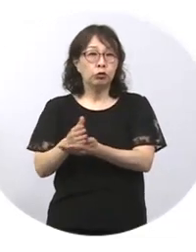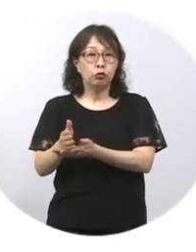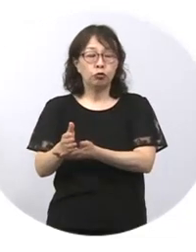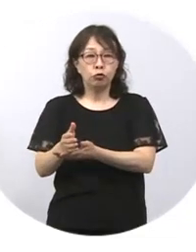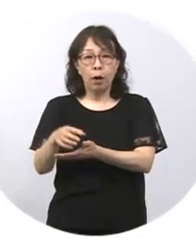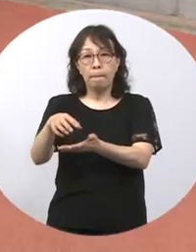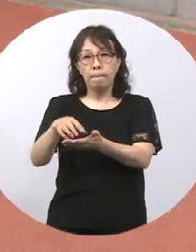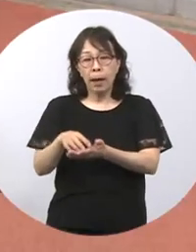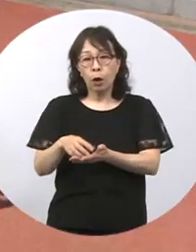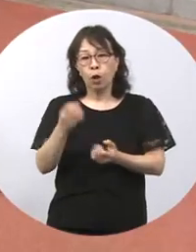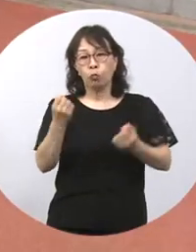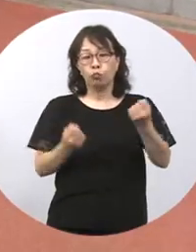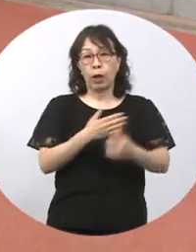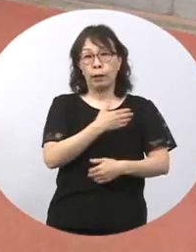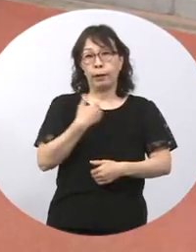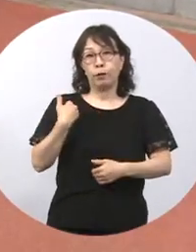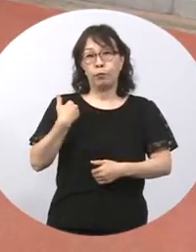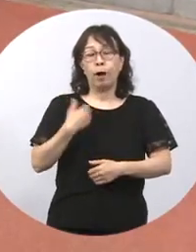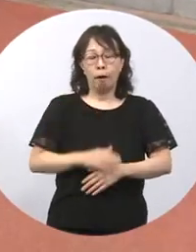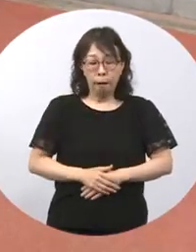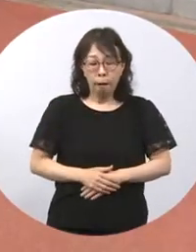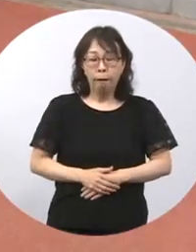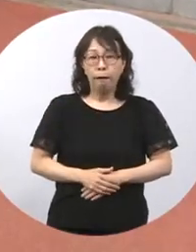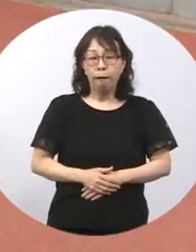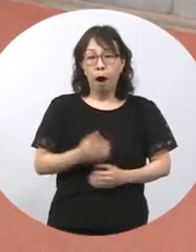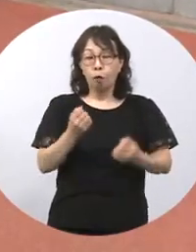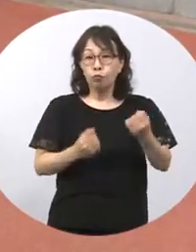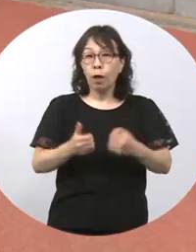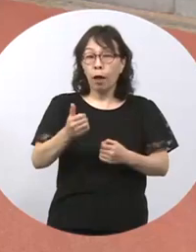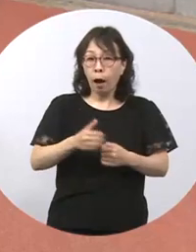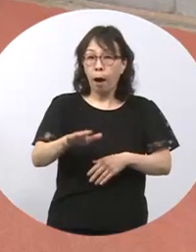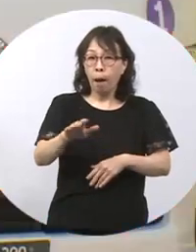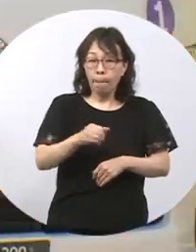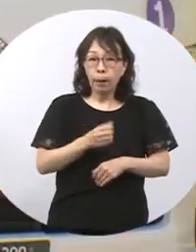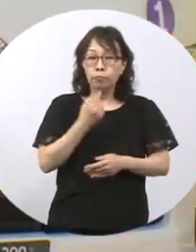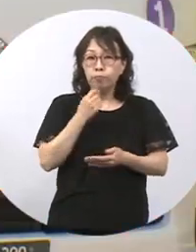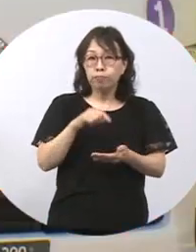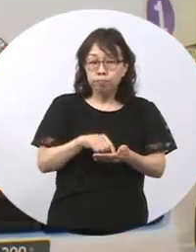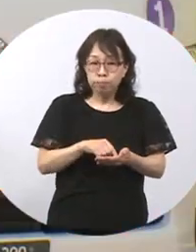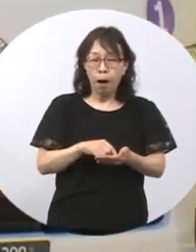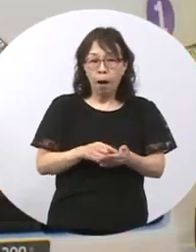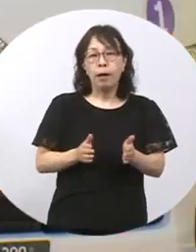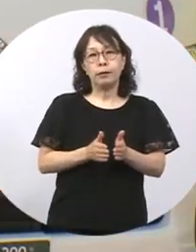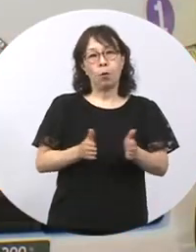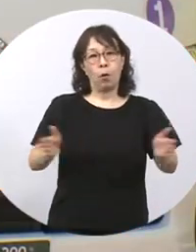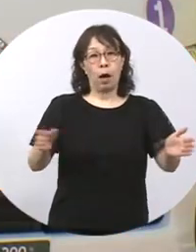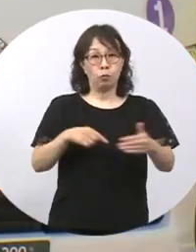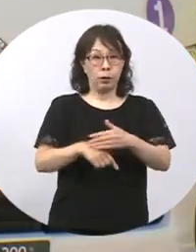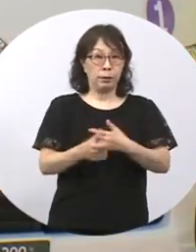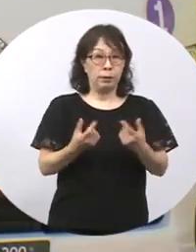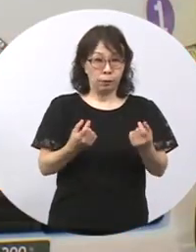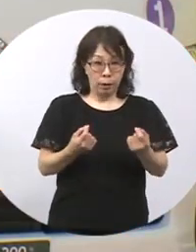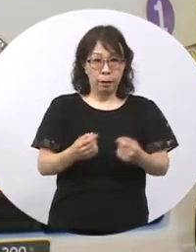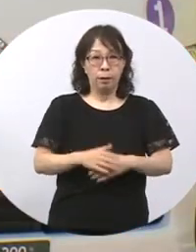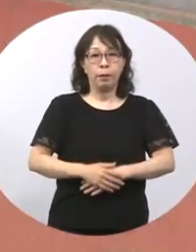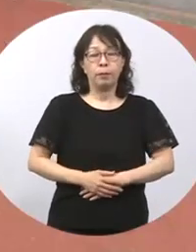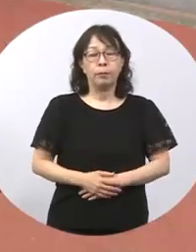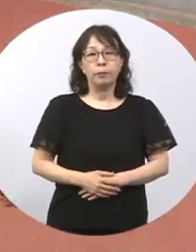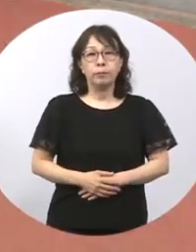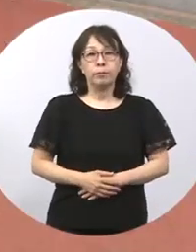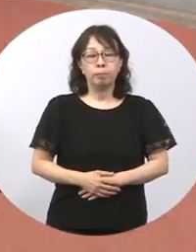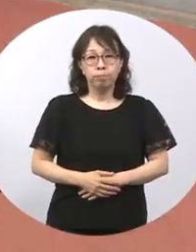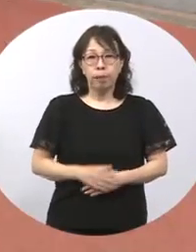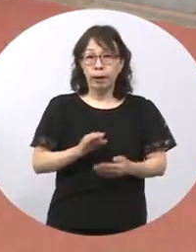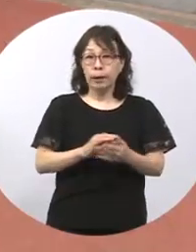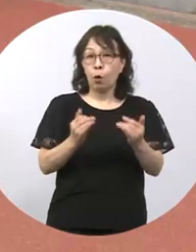リットになります。 より、じゃあ運転手の方の確保というかしやすくなった、 裾野が広がるというようなイメージになります。はい、